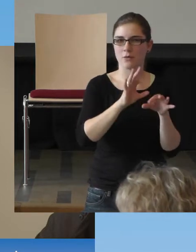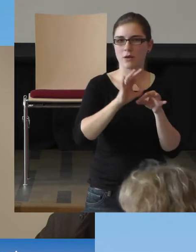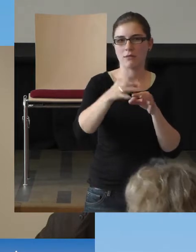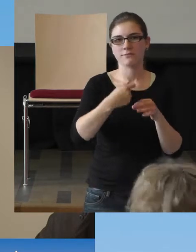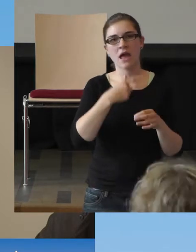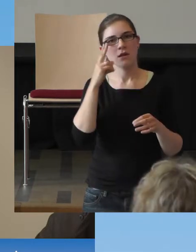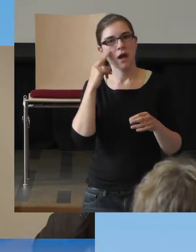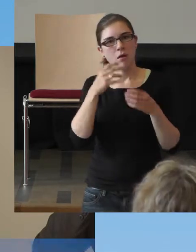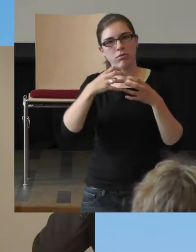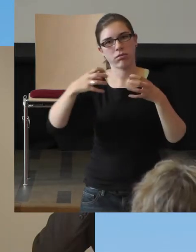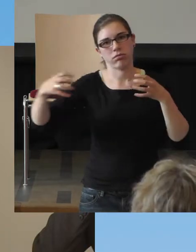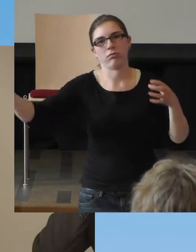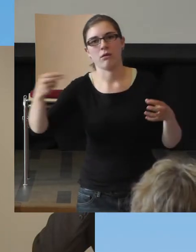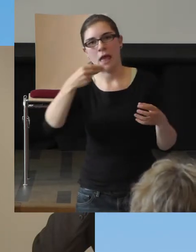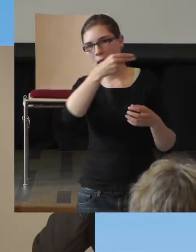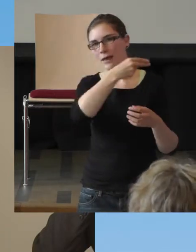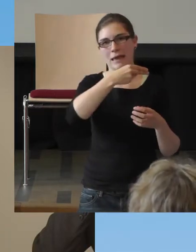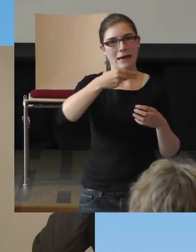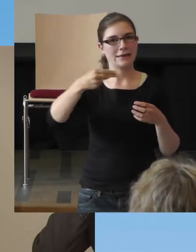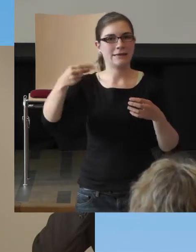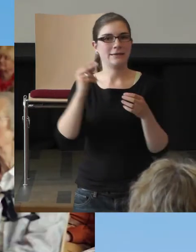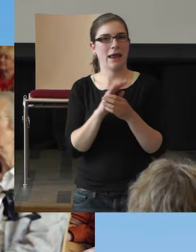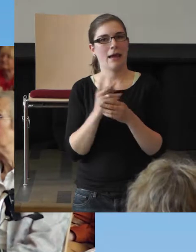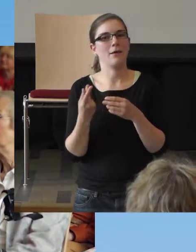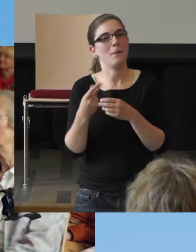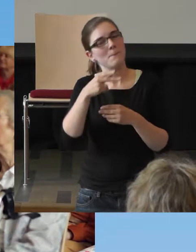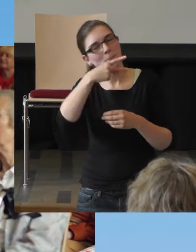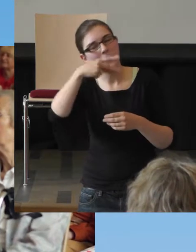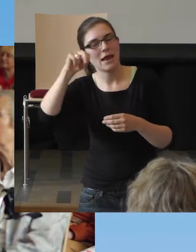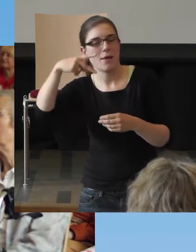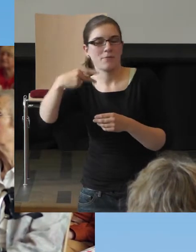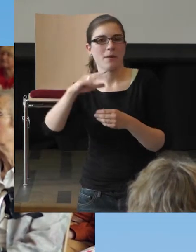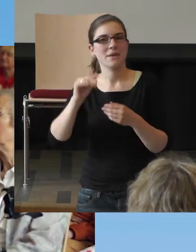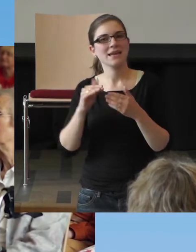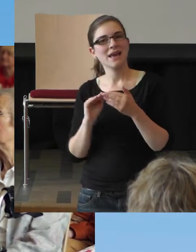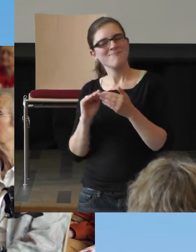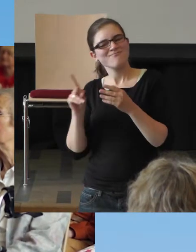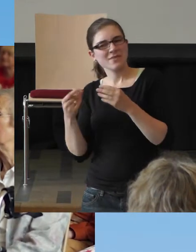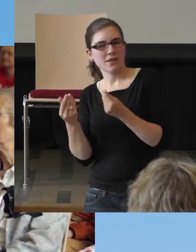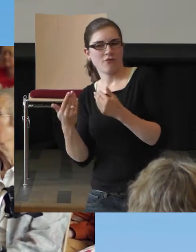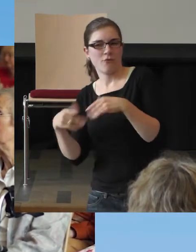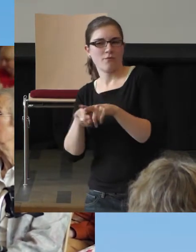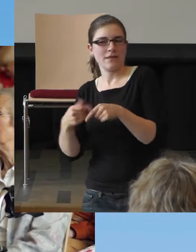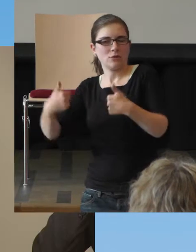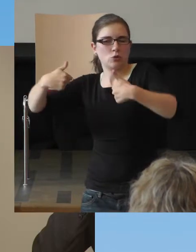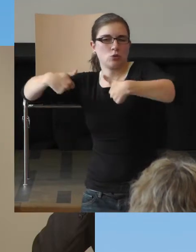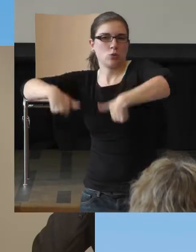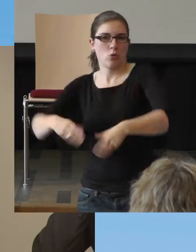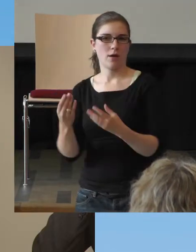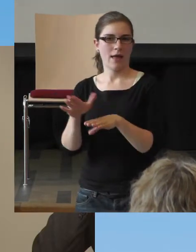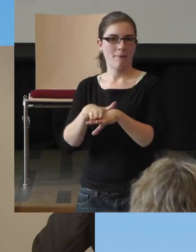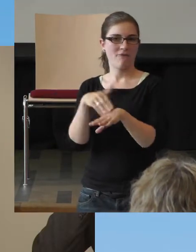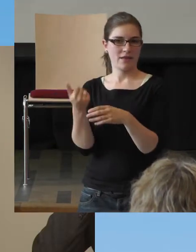die heißt hereditäre Polyneuropathie mit Neigung zu Drucklähmungen heißt die. Das ist eine genetische Krankheit, die können wir übrigens schon sehr gut